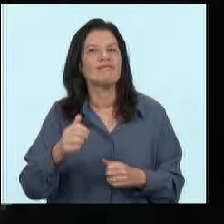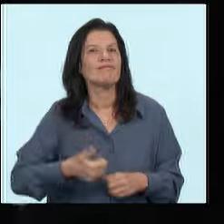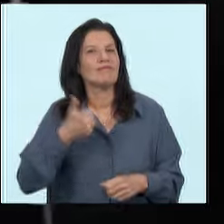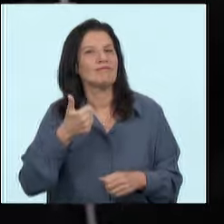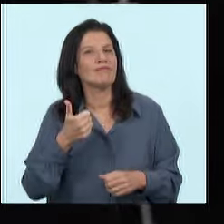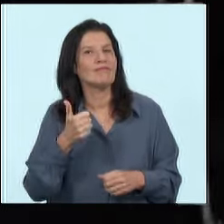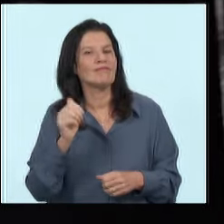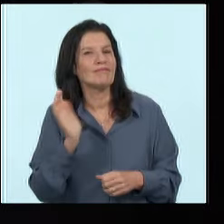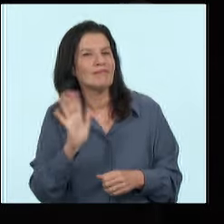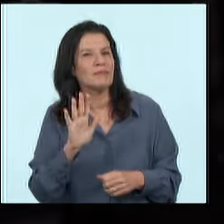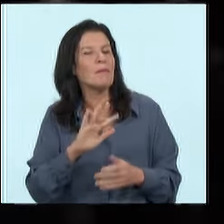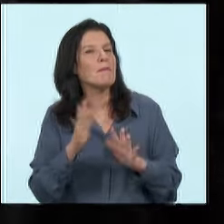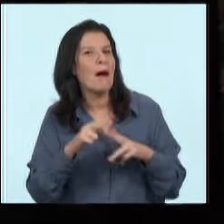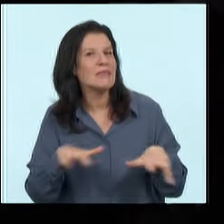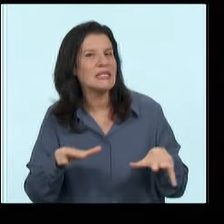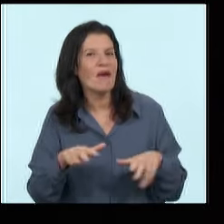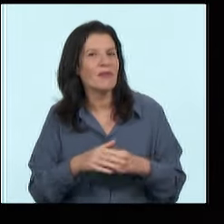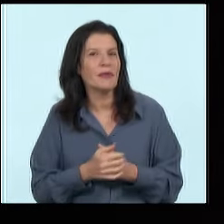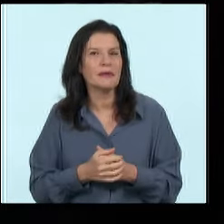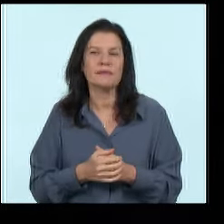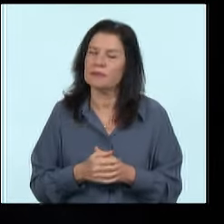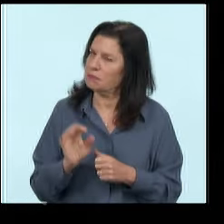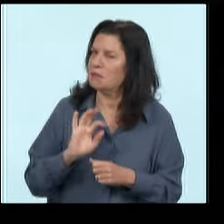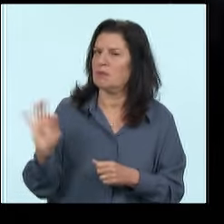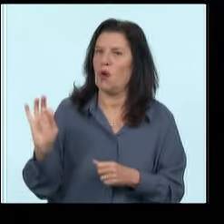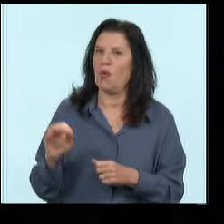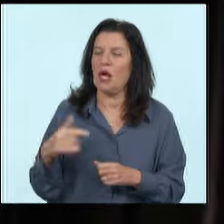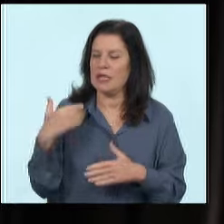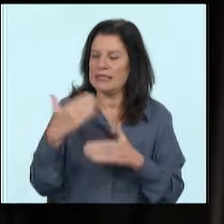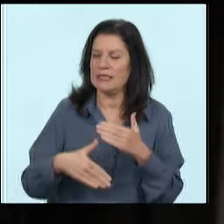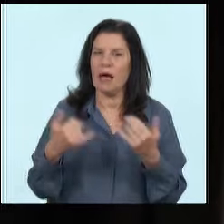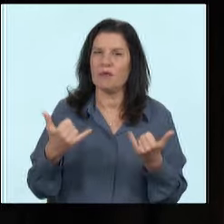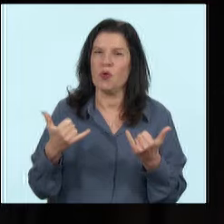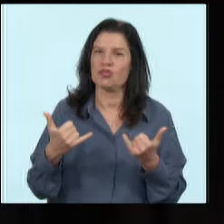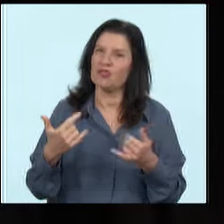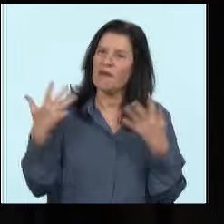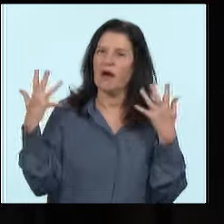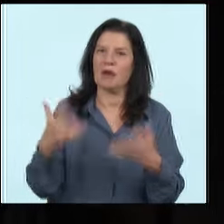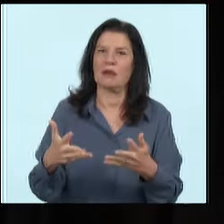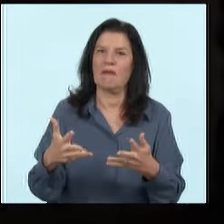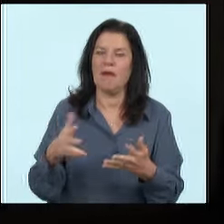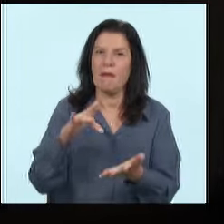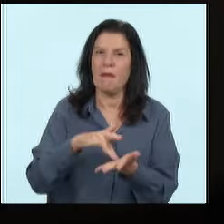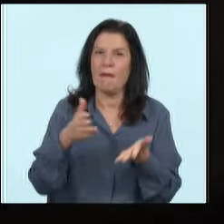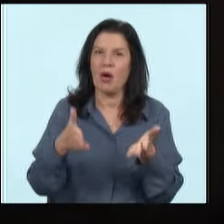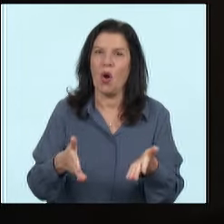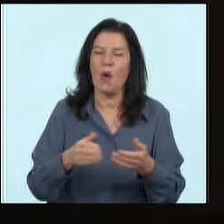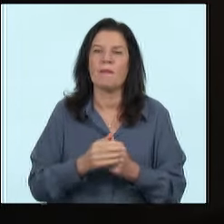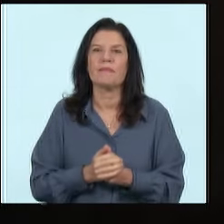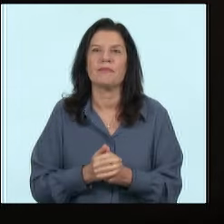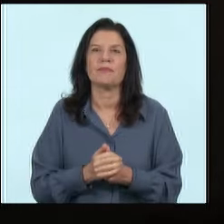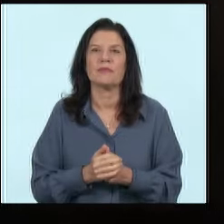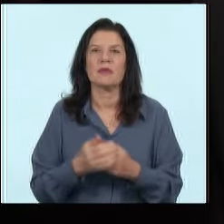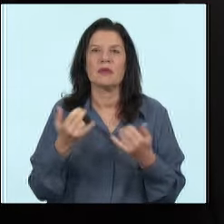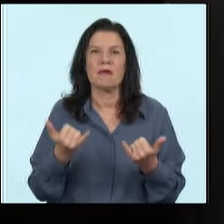נעים מאוד, ספר לנו מה קורה פה. אנחנו כרגע בסיום התקפה פה, על היד. אנחנו התמקמנו